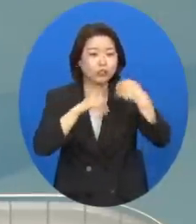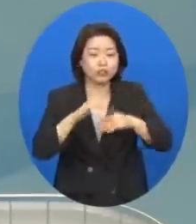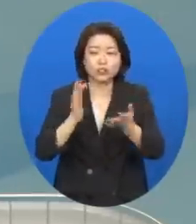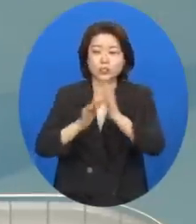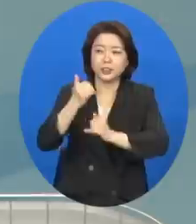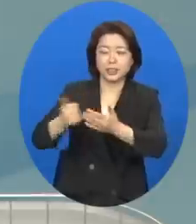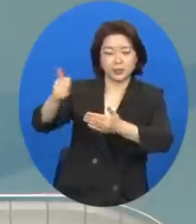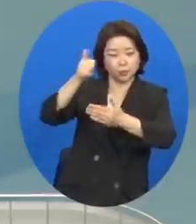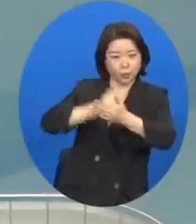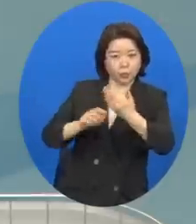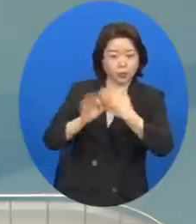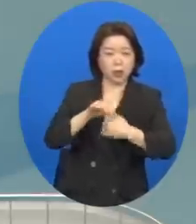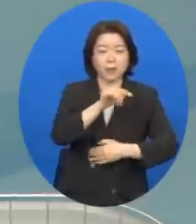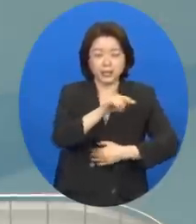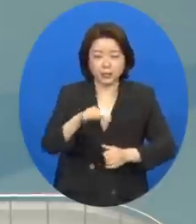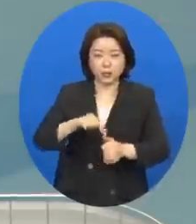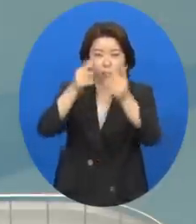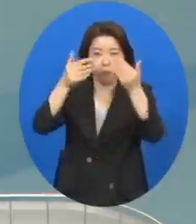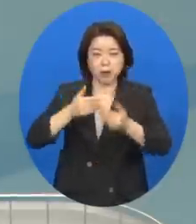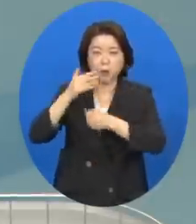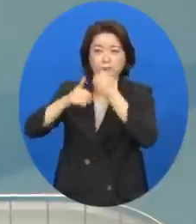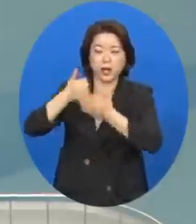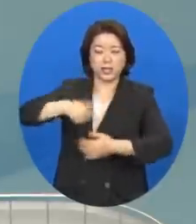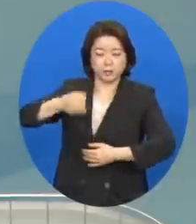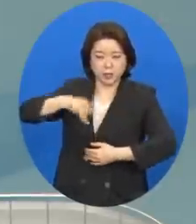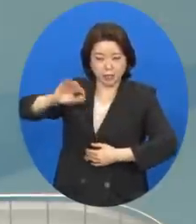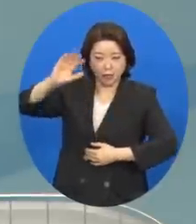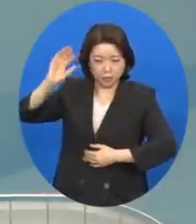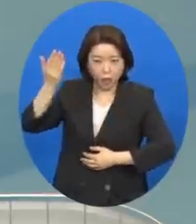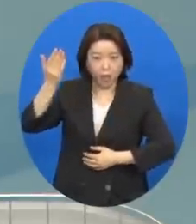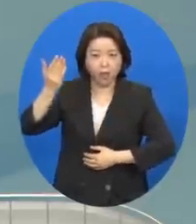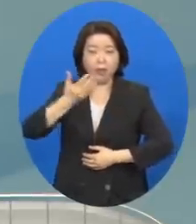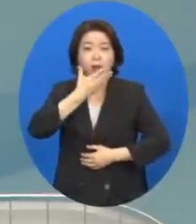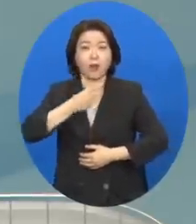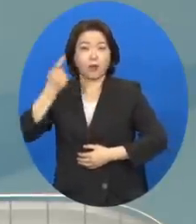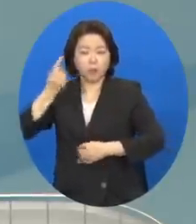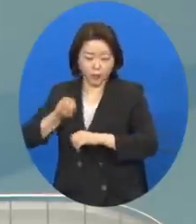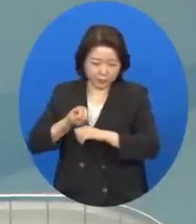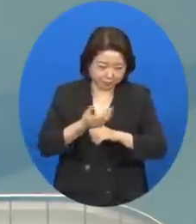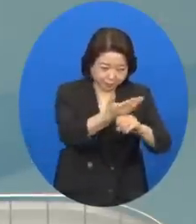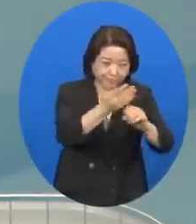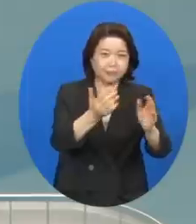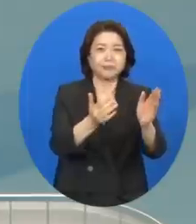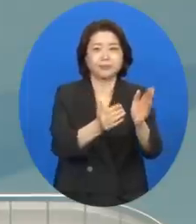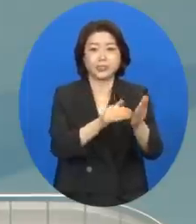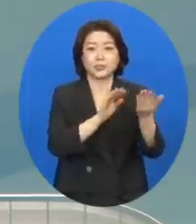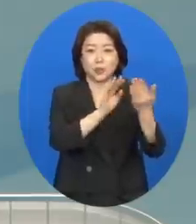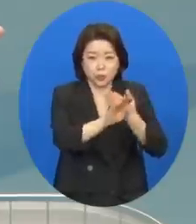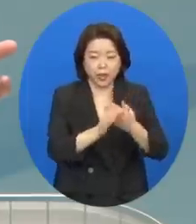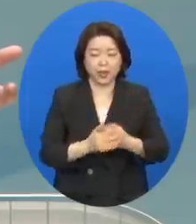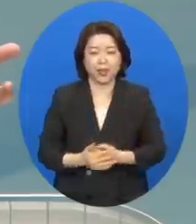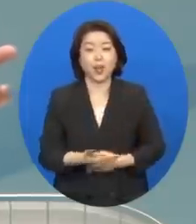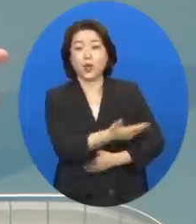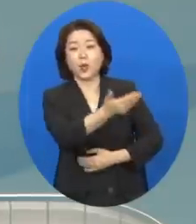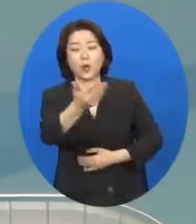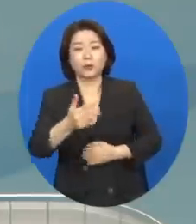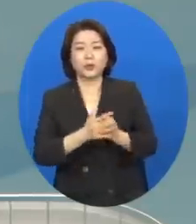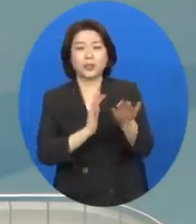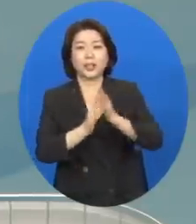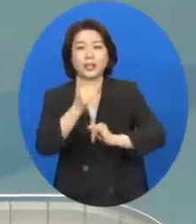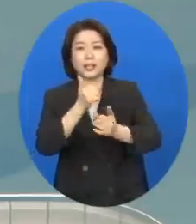영접하면 그는 구원받고 하나님의 자녀가 된다고 복음을 전한 다음에 여러분 중에